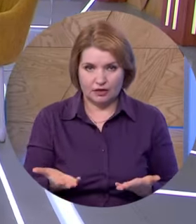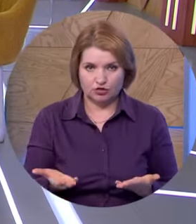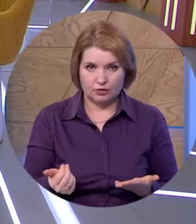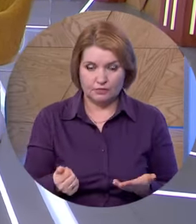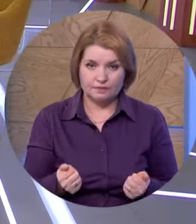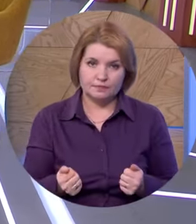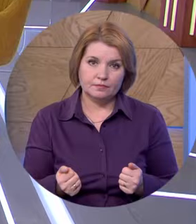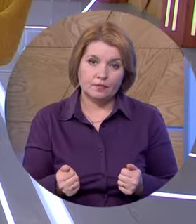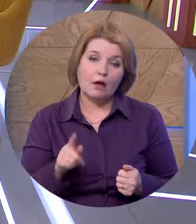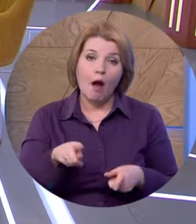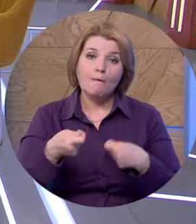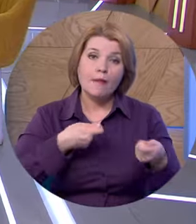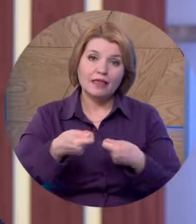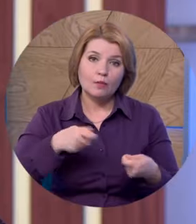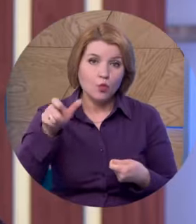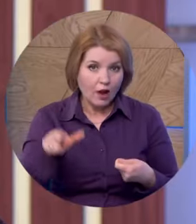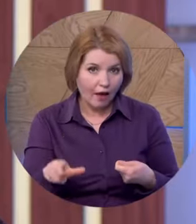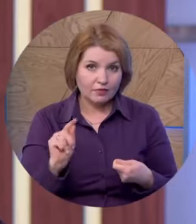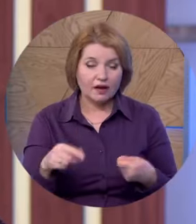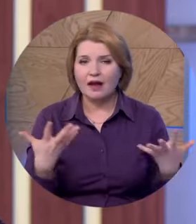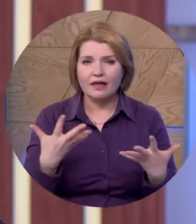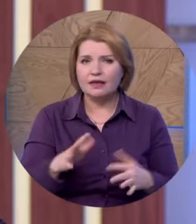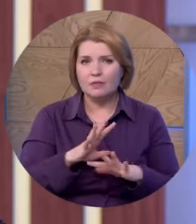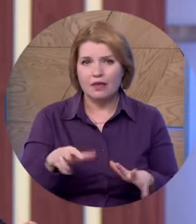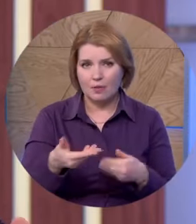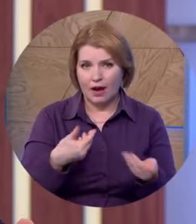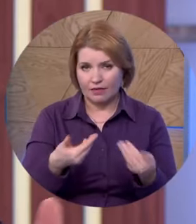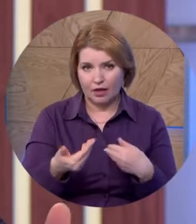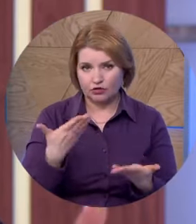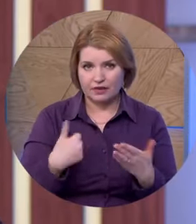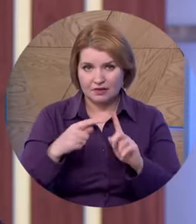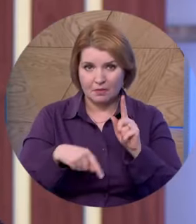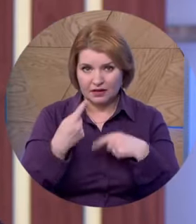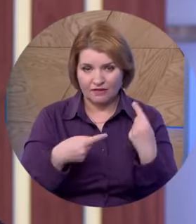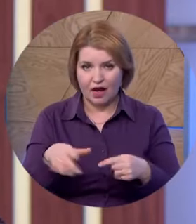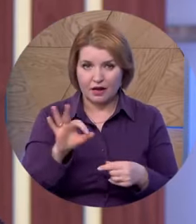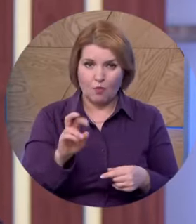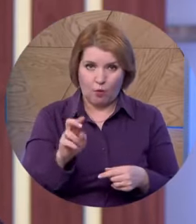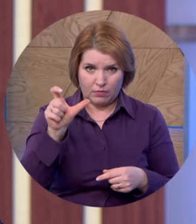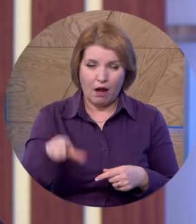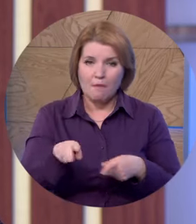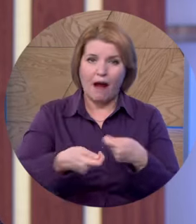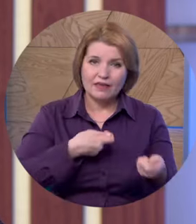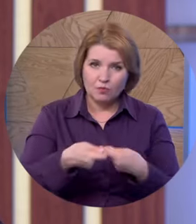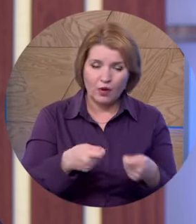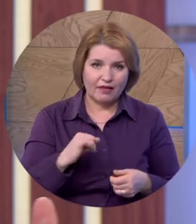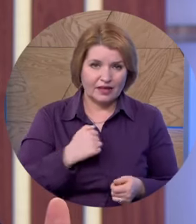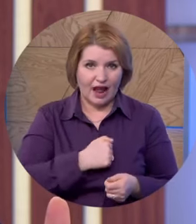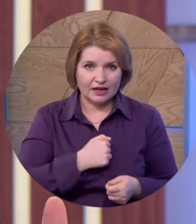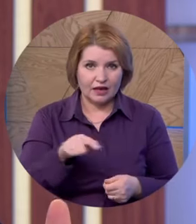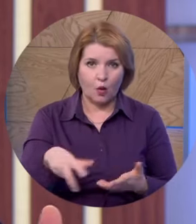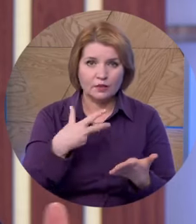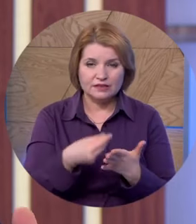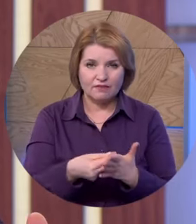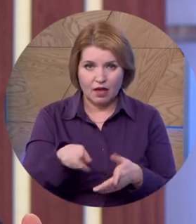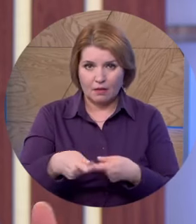В любом случае, манипулятор, какие бы это ни были отношения, очень редко, если мы говорим о манипуляторе, а не о явном агрессоре, он свои манипуляции начинает с